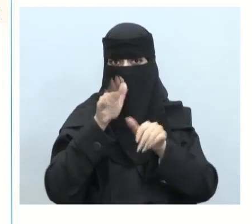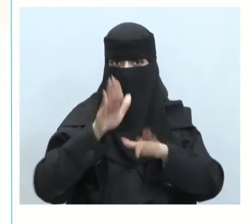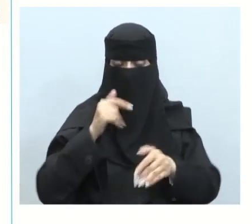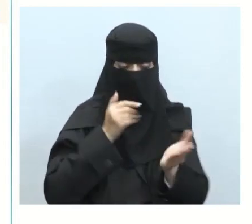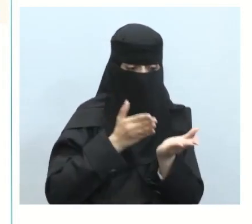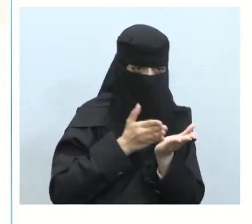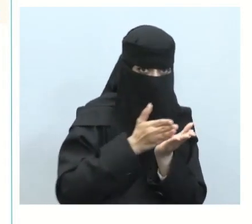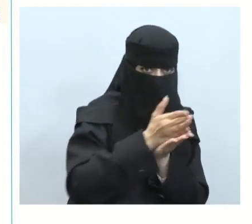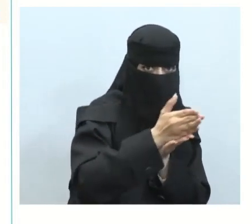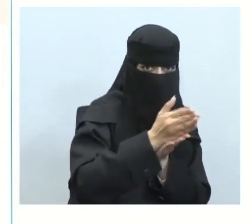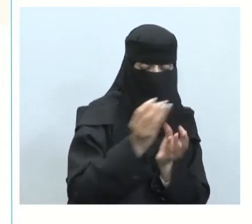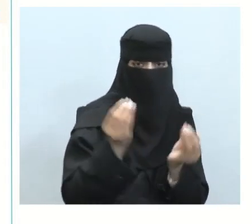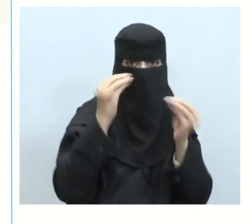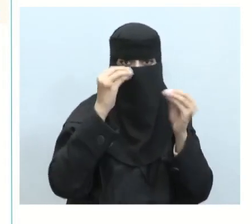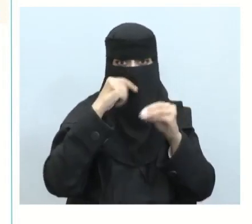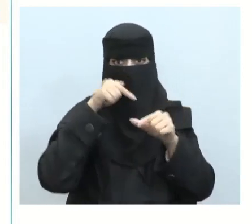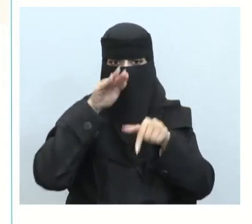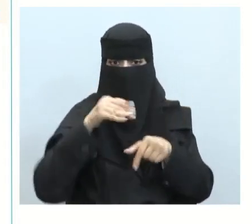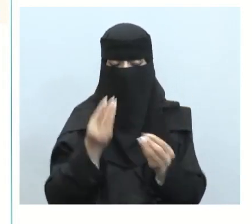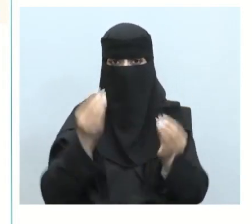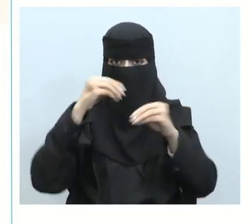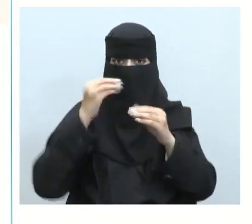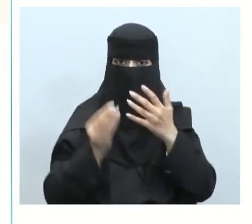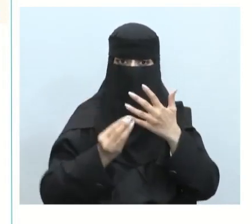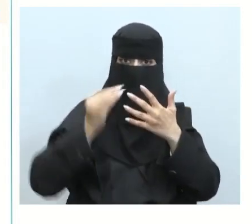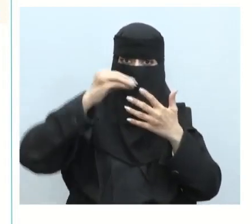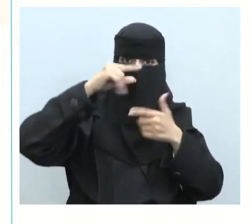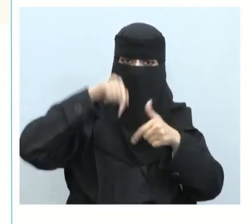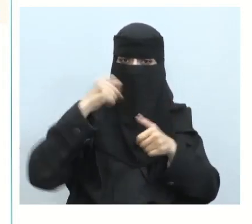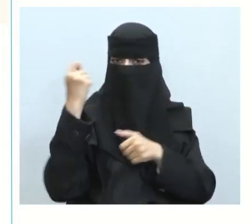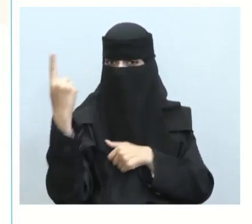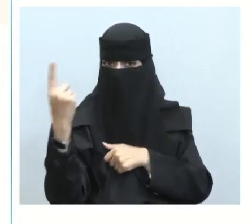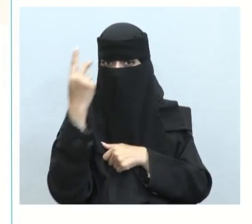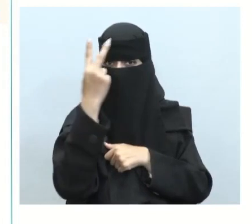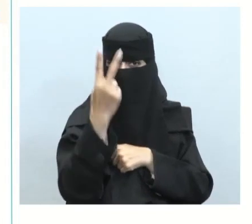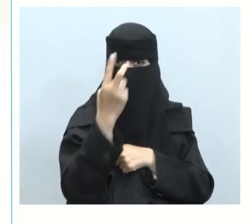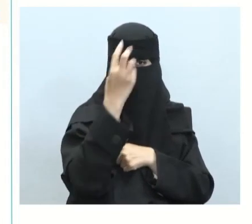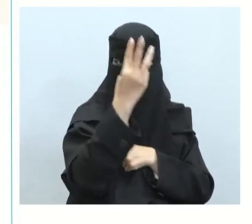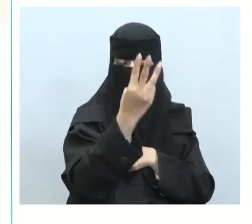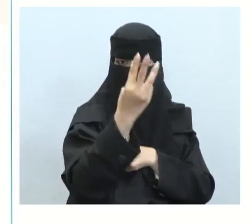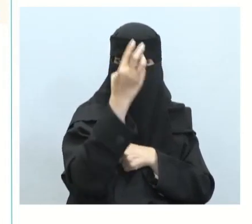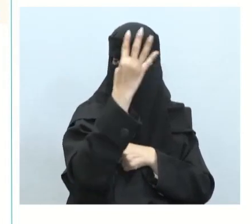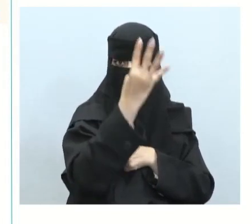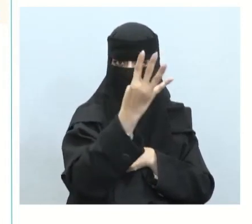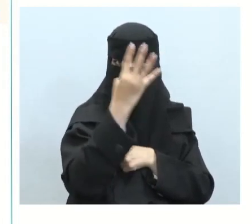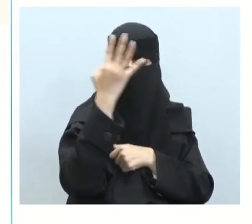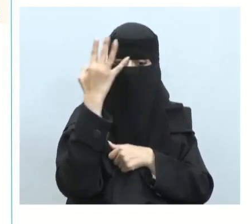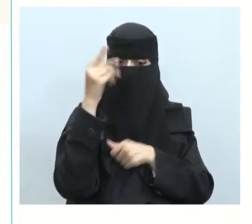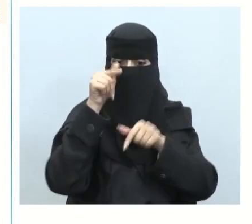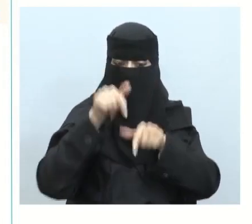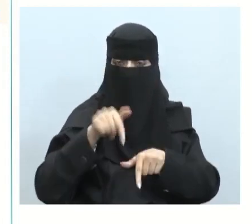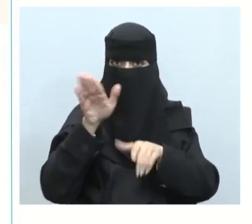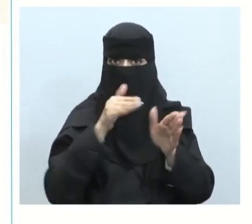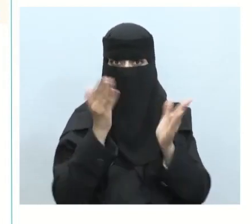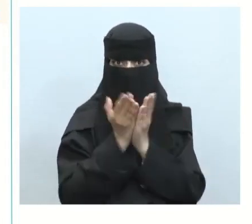خط انتاج ويمر هذا الخط بمراحل مثلا واحد 2 3 4 هذه